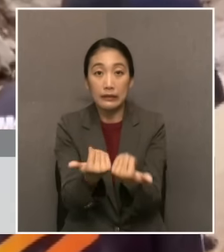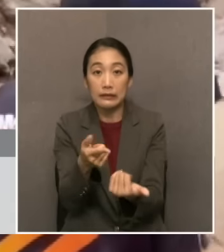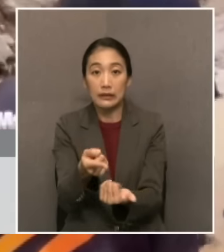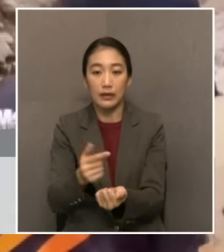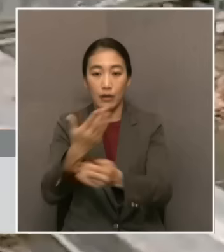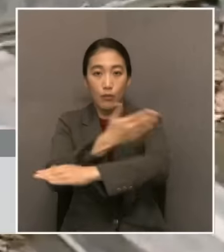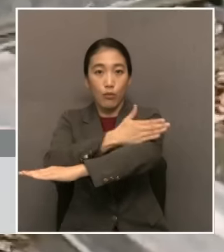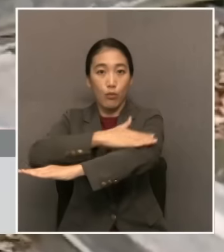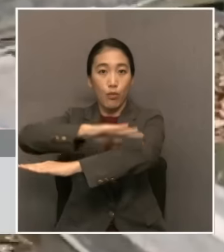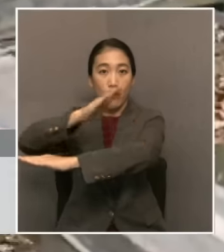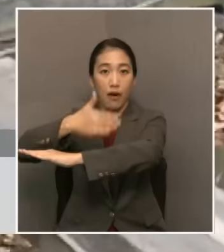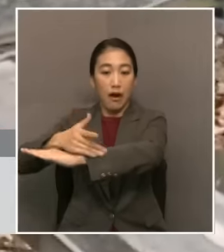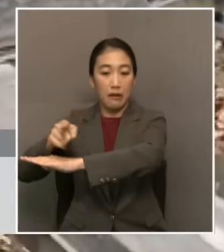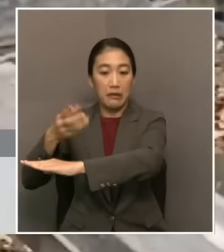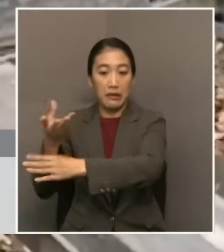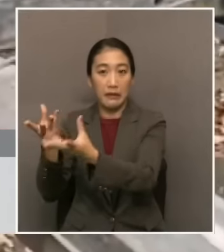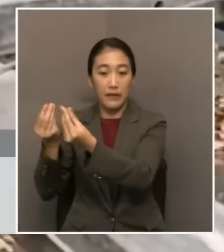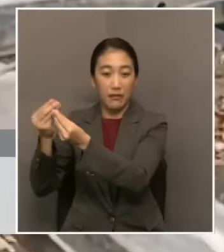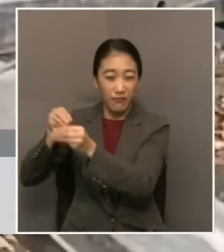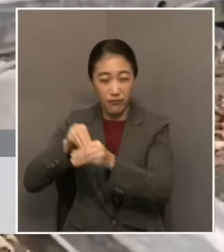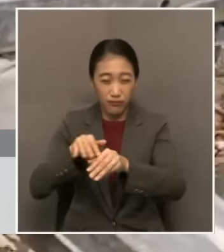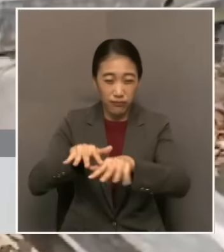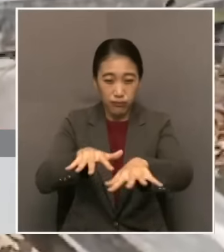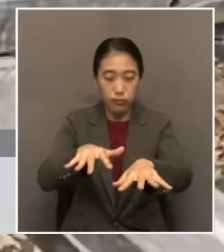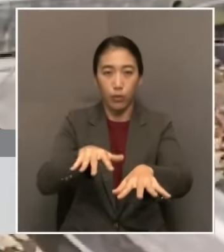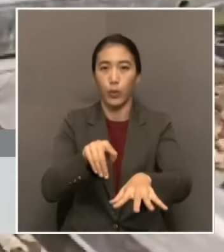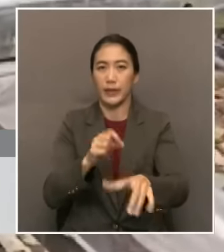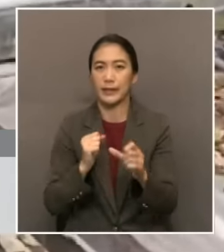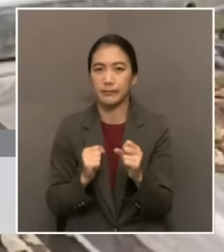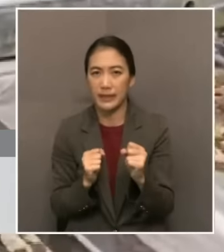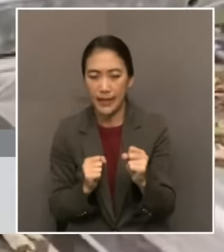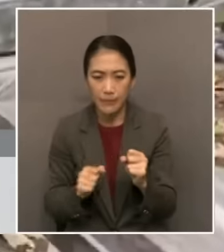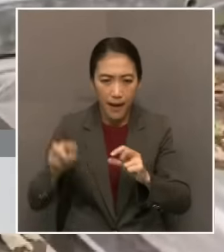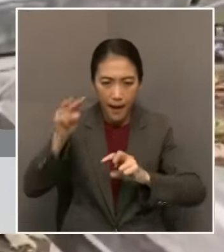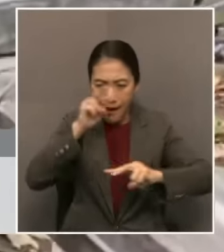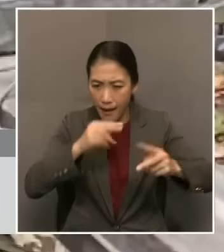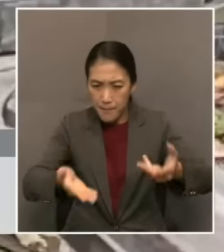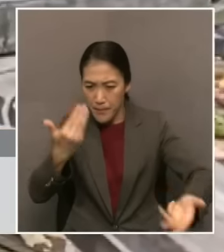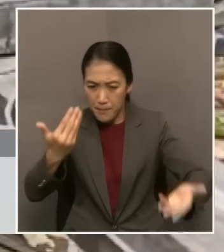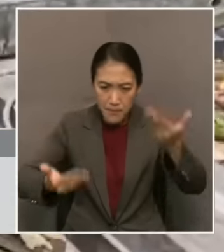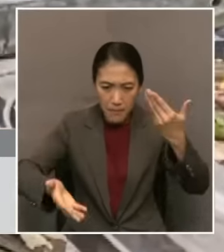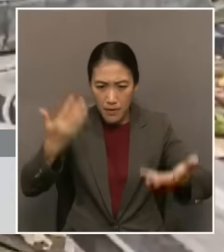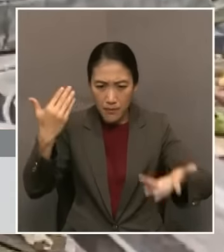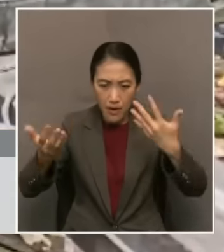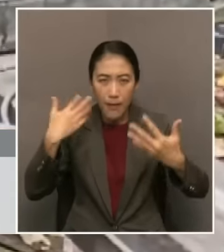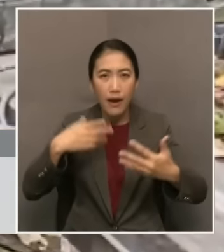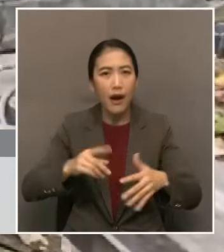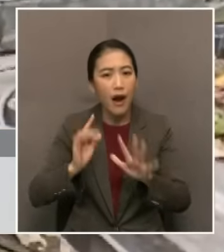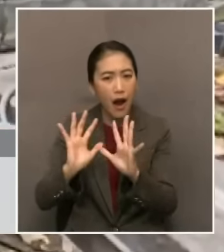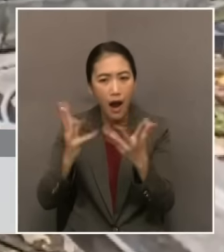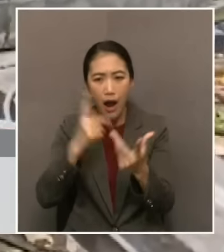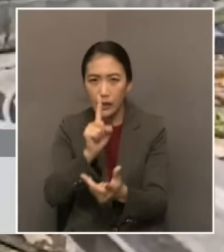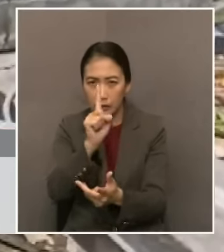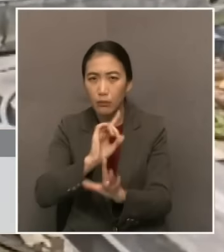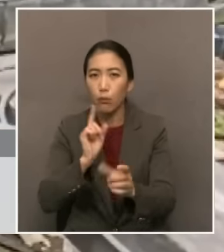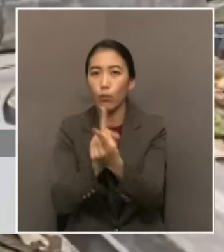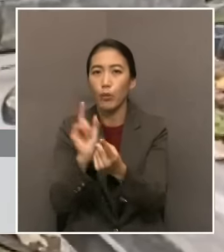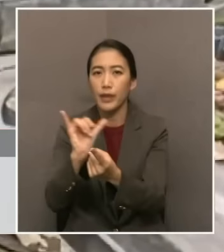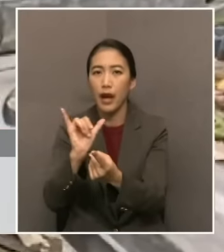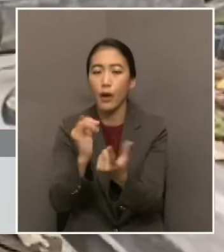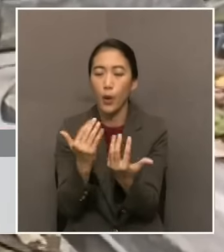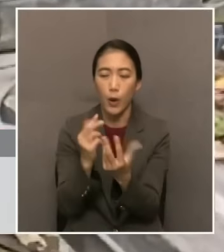ทับบ้านเรือนประชาชนเร่งค้นหาผู้สูญหายค่ะแล้วก็ติดตามเฝ้าระวังสถานการณ์จนกว่าจะเข้าสู่ภาวะ